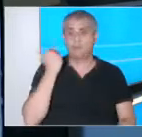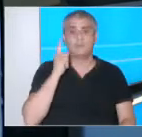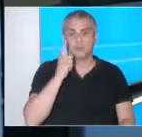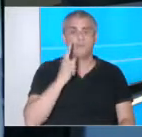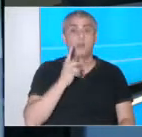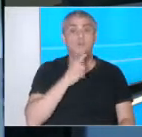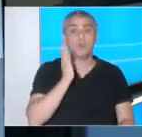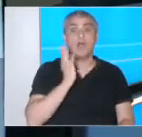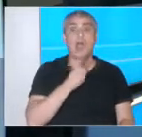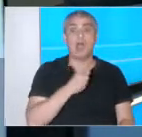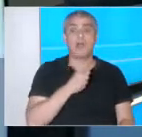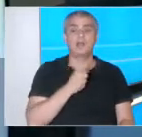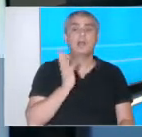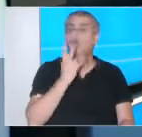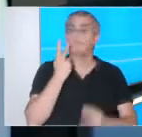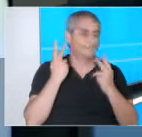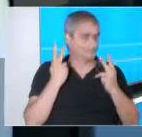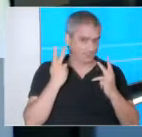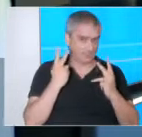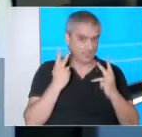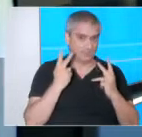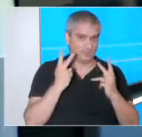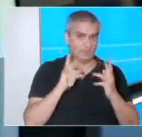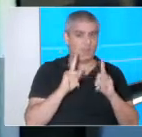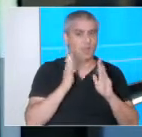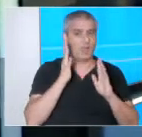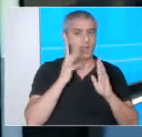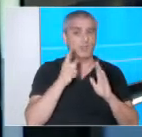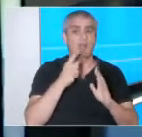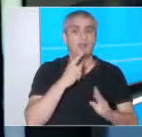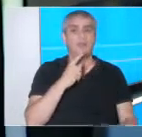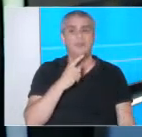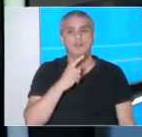הוא מספיק רע. הרע בעיקר, אני רוצה שכולם מבינים. לא מספיק רע כמו הקודם, אתה אומר,